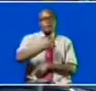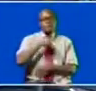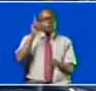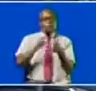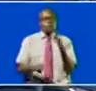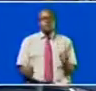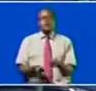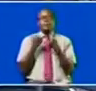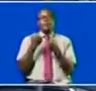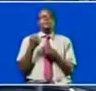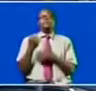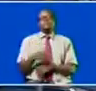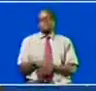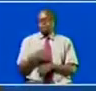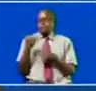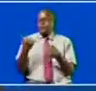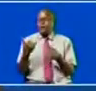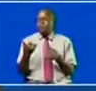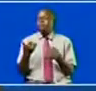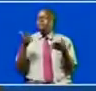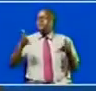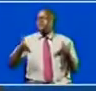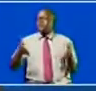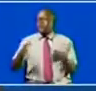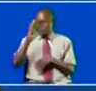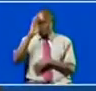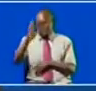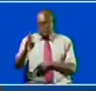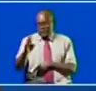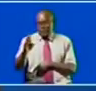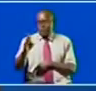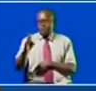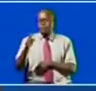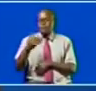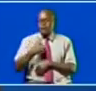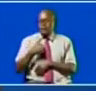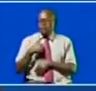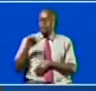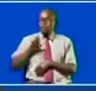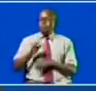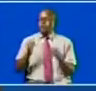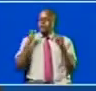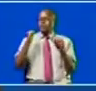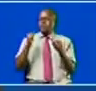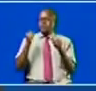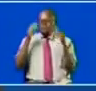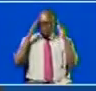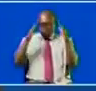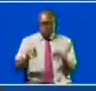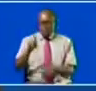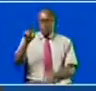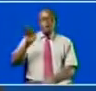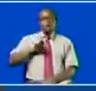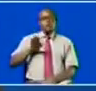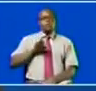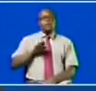katika muda usio kwa mrefu, lakini kwa sababu hii leo ni siku ya Jumapili, kwa tunakuwa na makala ya Mwanamke Ngangari, na basi tuangazie mama mmoja